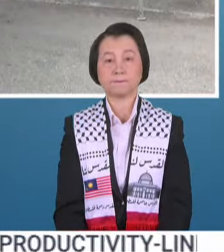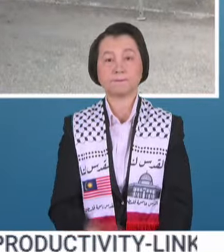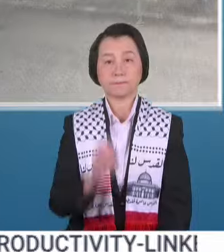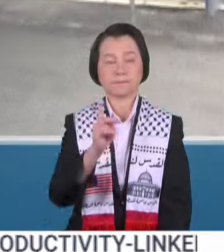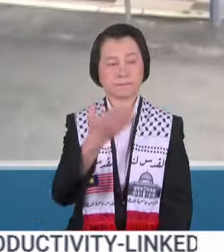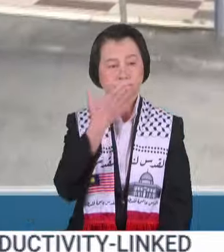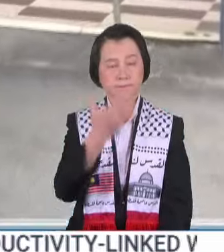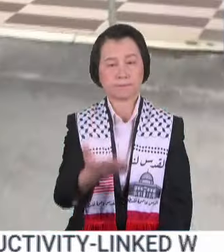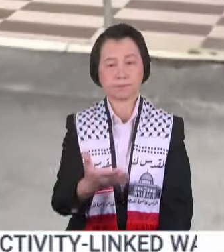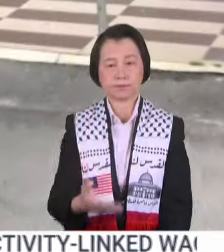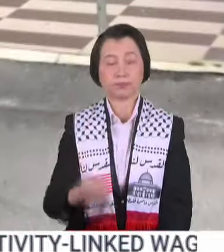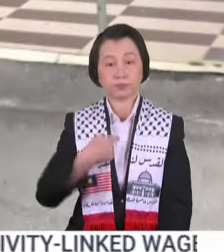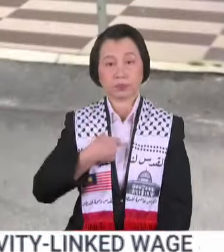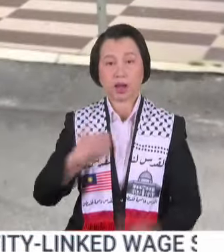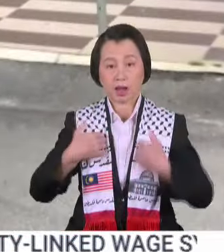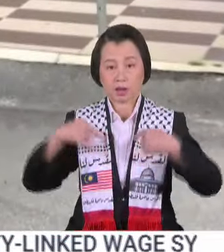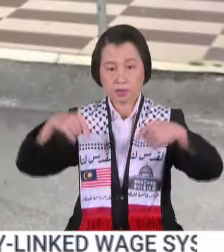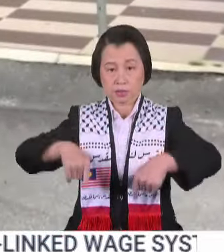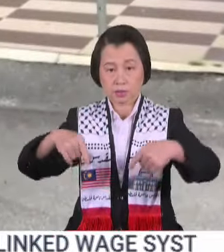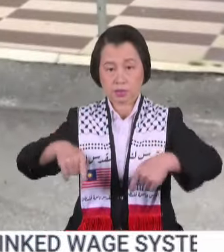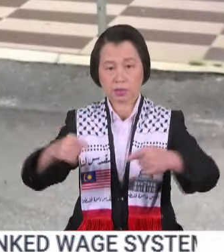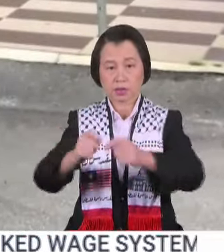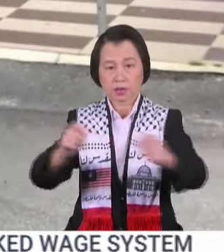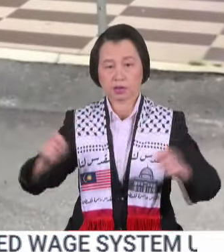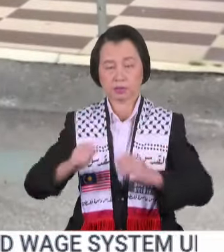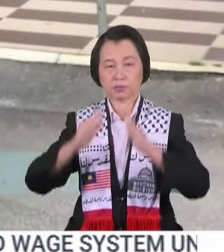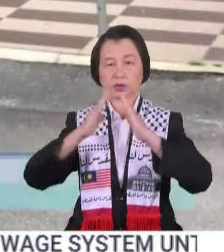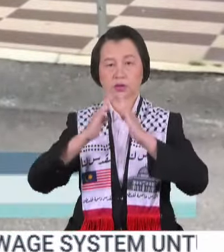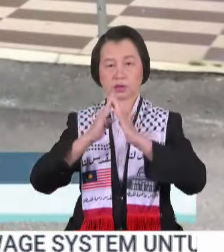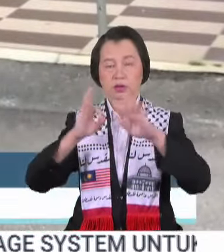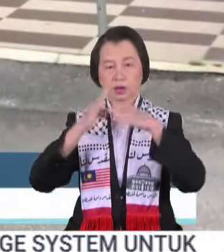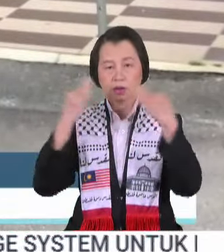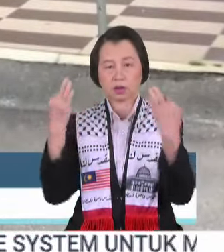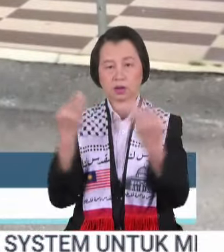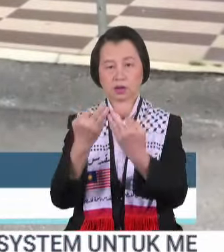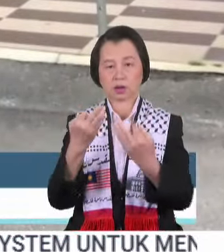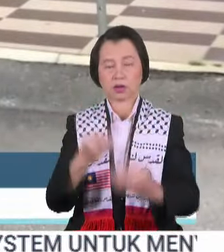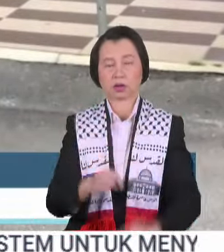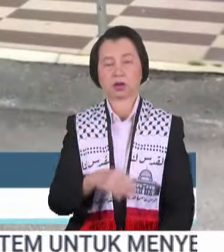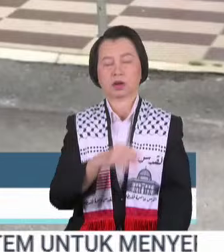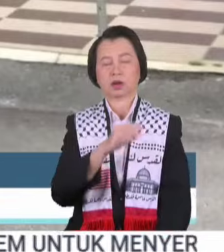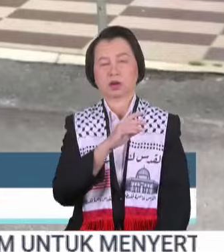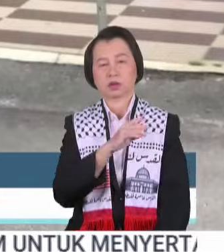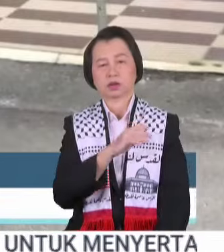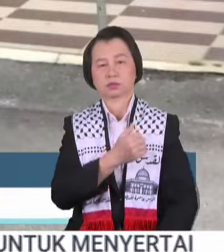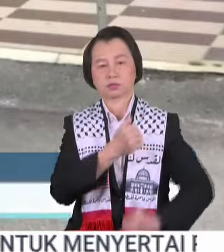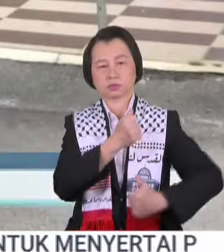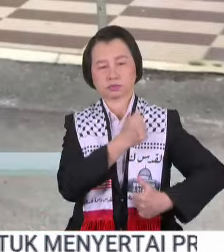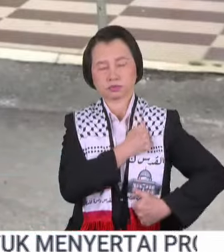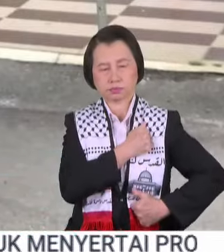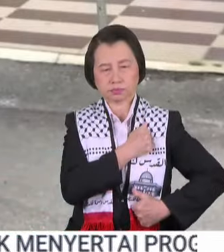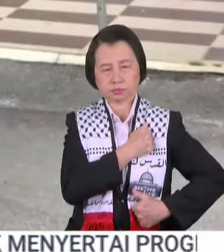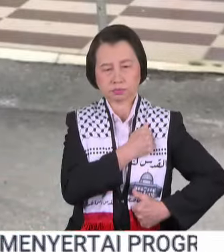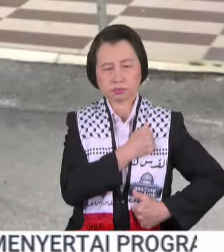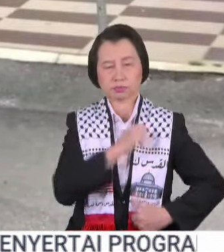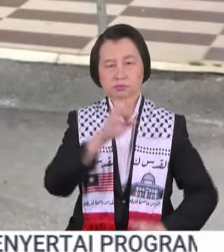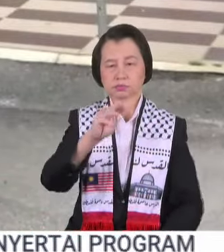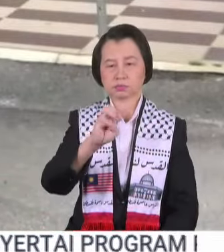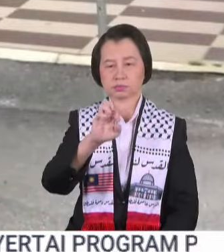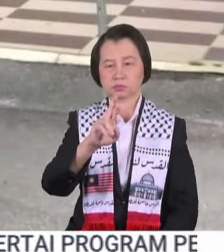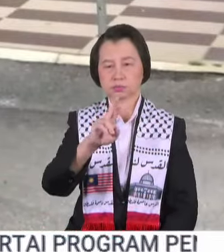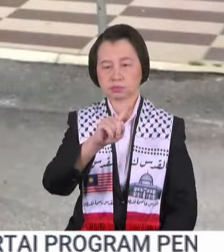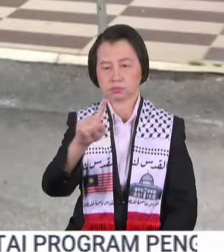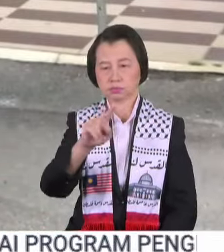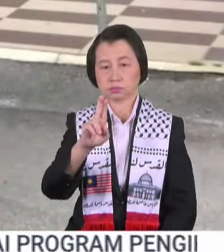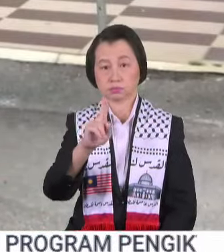Baik, terima kasih. Saya kini berada di lokasi kediaman keluarga Allahyarham Lieutenant Komander Muhammad Amirul Faris Muhammad Marzuki